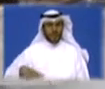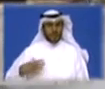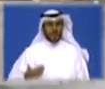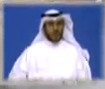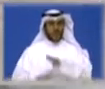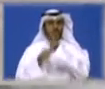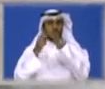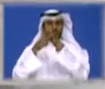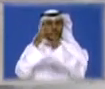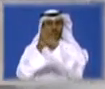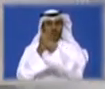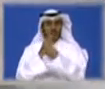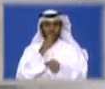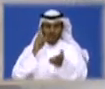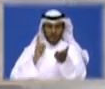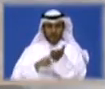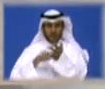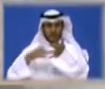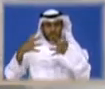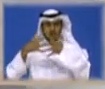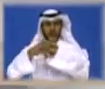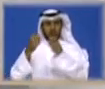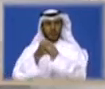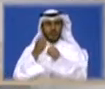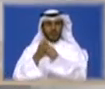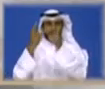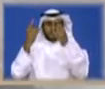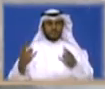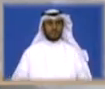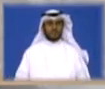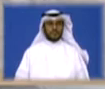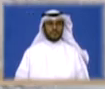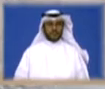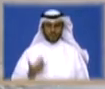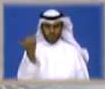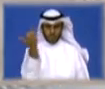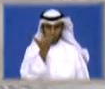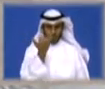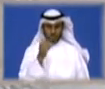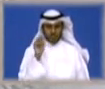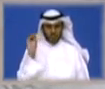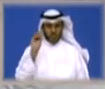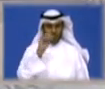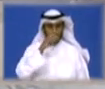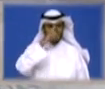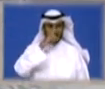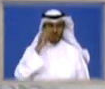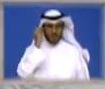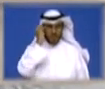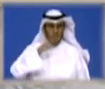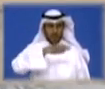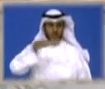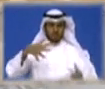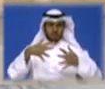القاه حضره صاحب السمو الامير حفظه الله ورعاه بهذه المناسبه من توجيهات ساميه من شانها